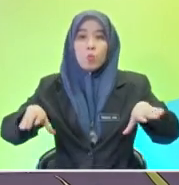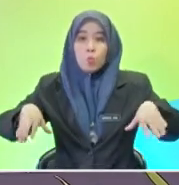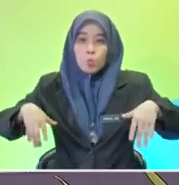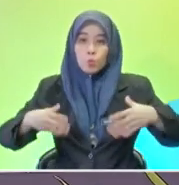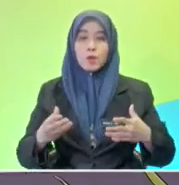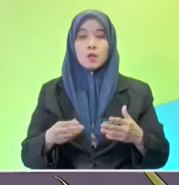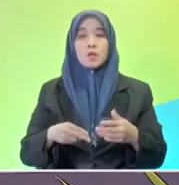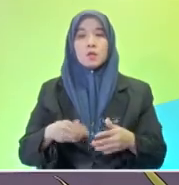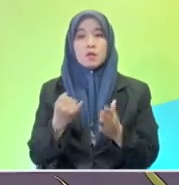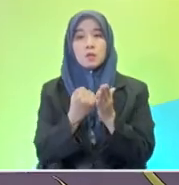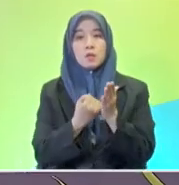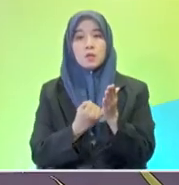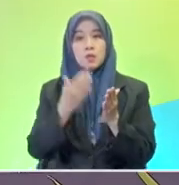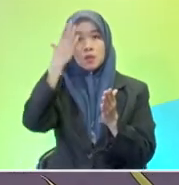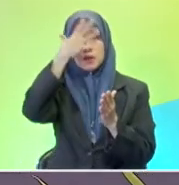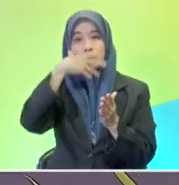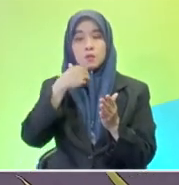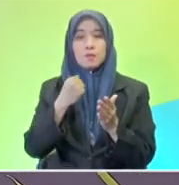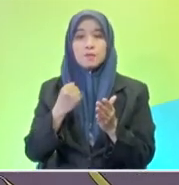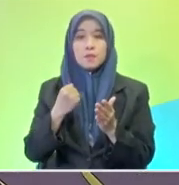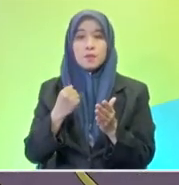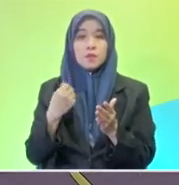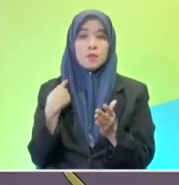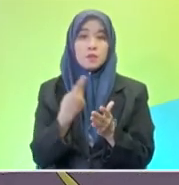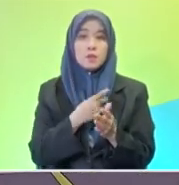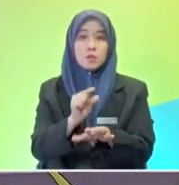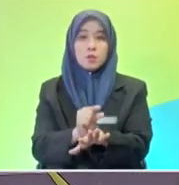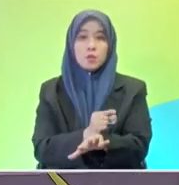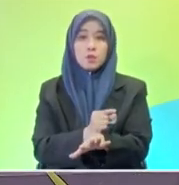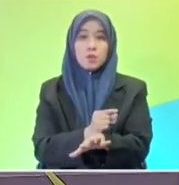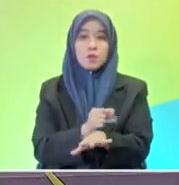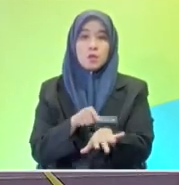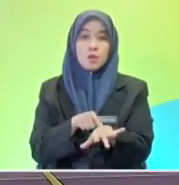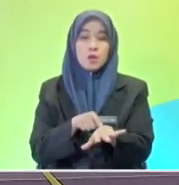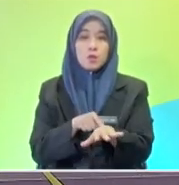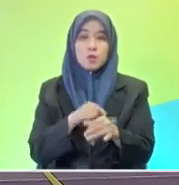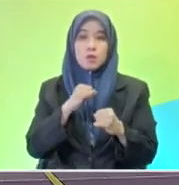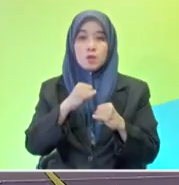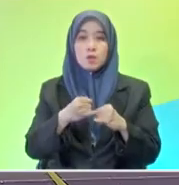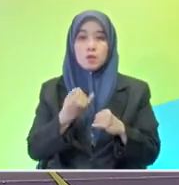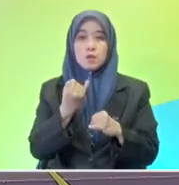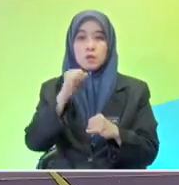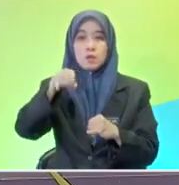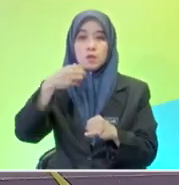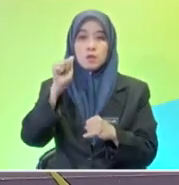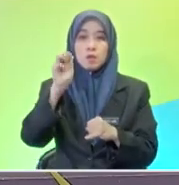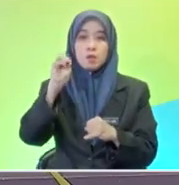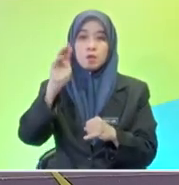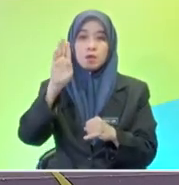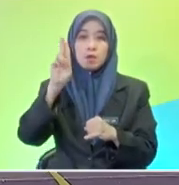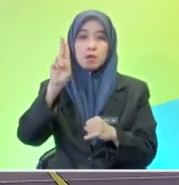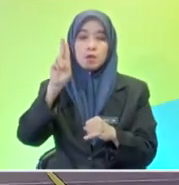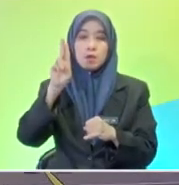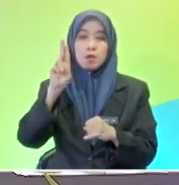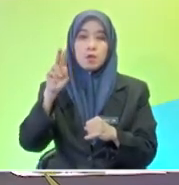sangat menarik okey kita gunakan daun jambu ni tadi dan okey kalau ini yang dah jadilah ini yang dah